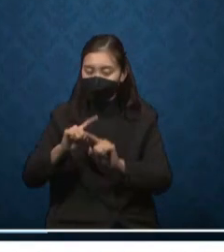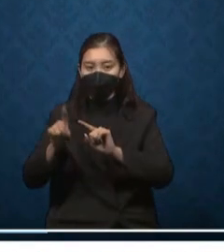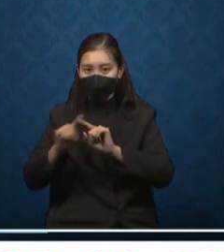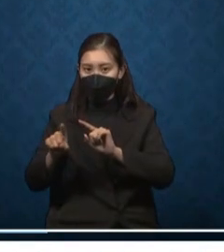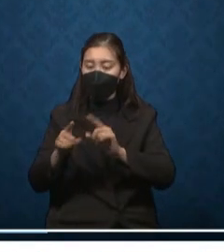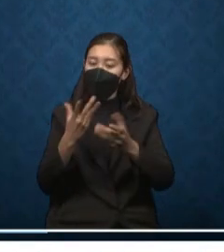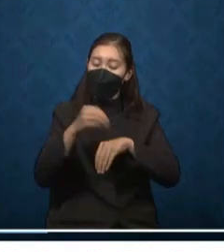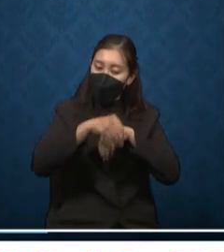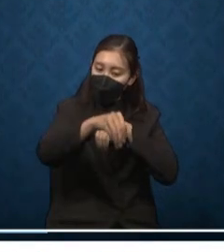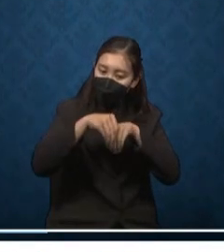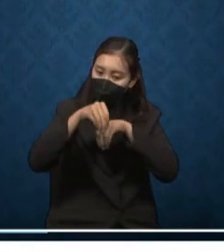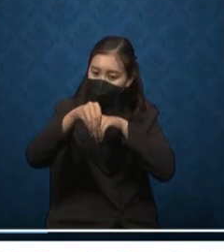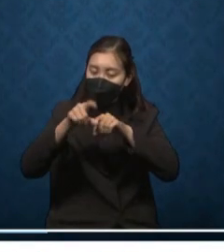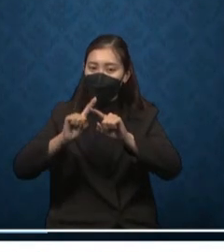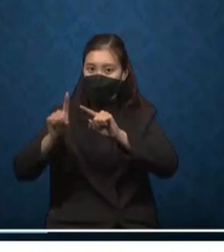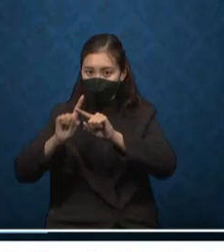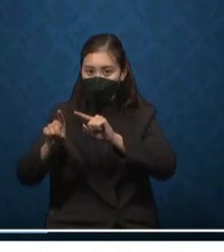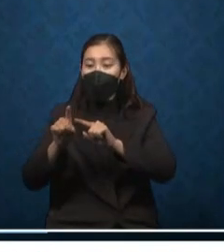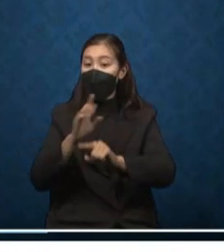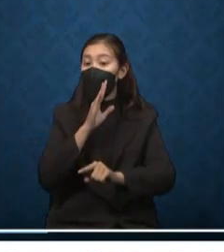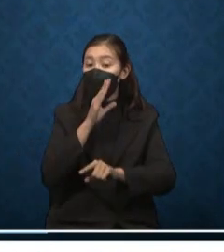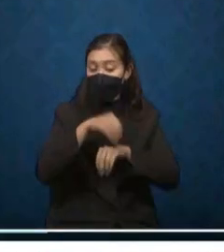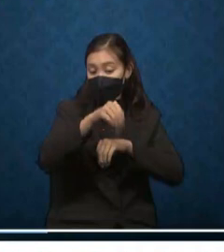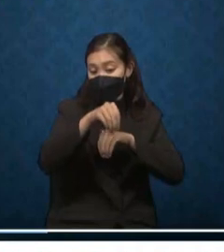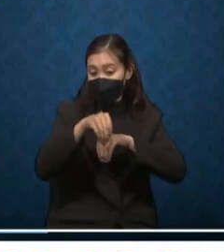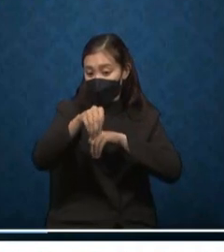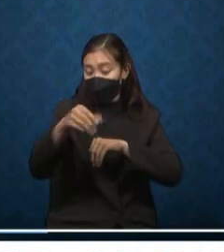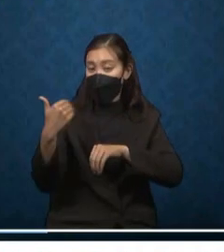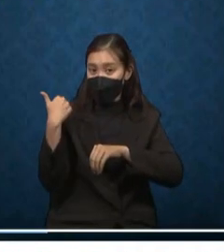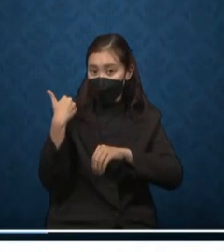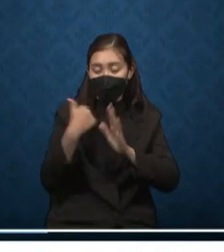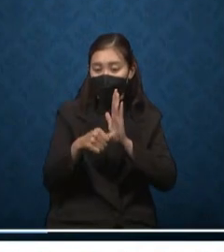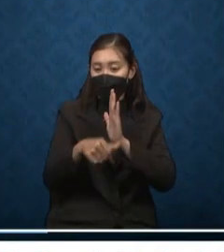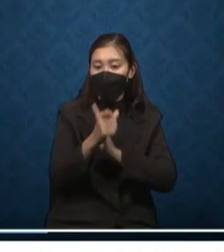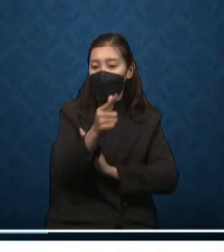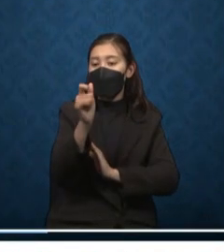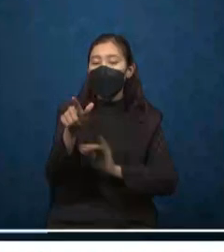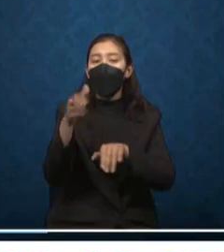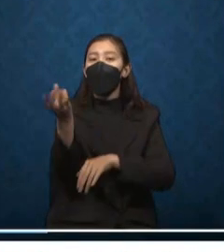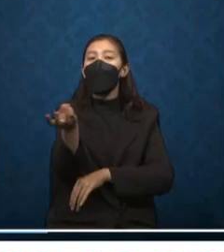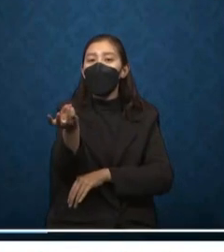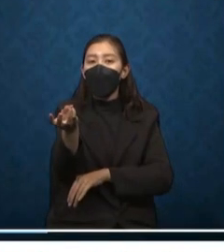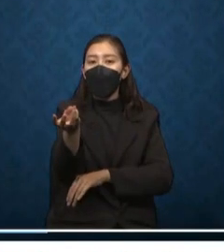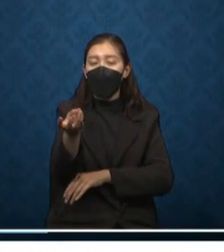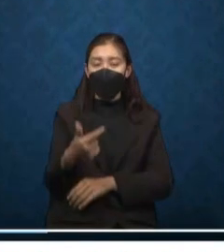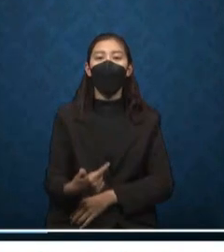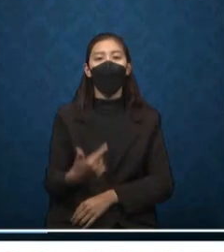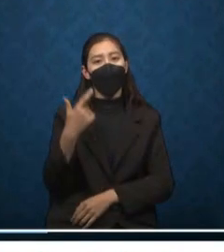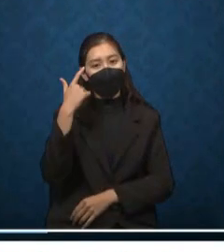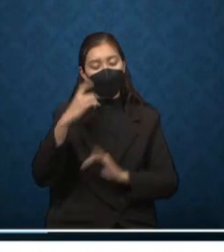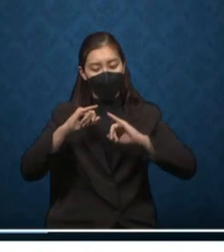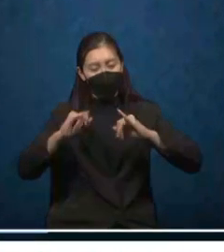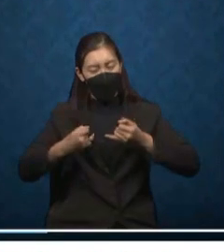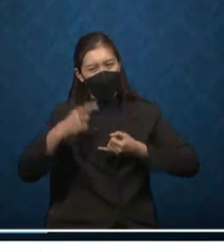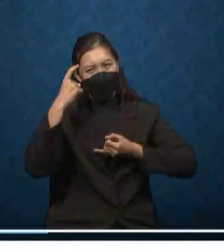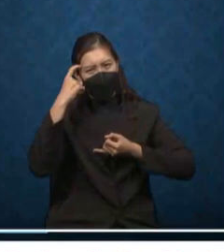าษีที่ดินเพื่อกระตุ้นให้เกิดการใช้ประโยชน์ซึ่งถ้าจะมีการใช้ประโยชน์ในอัตราที่ภาษีต่ำที่สุดก็จะต้องเป็นภาษีจากเรื่องการทำการเกษ